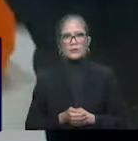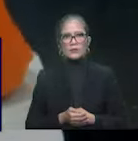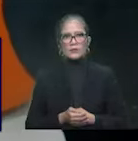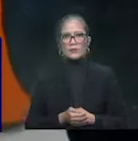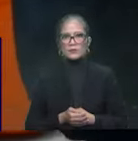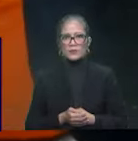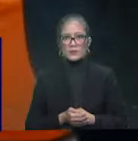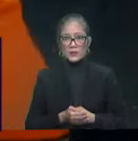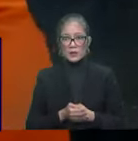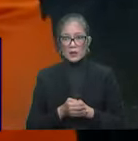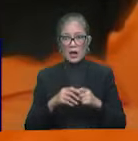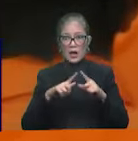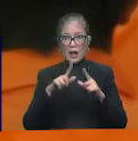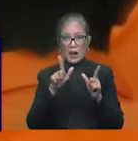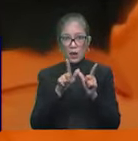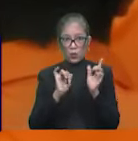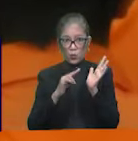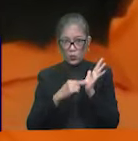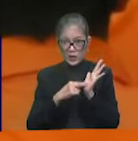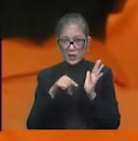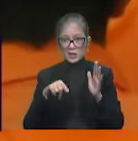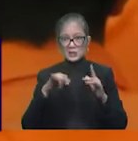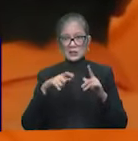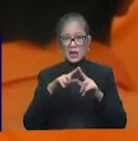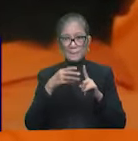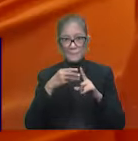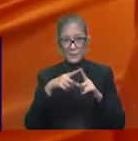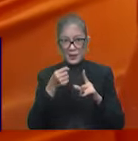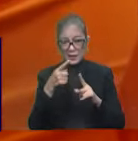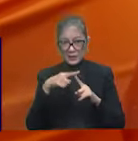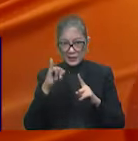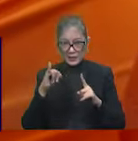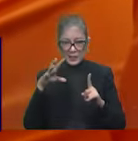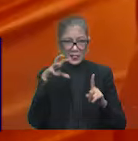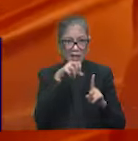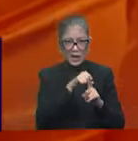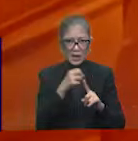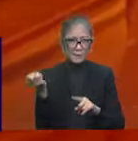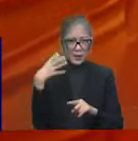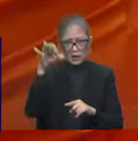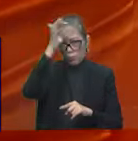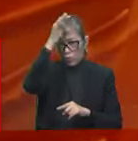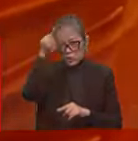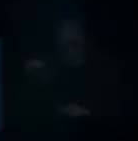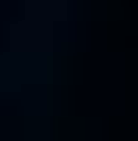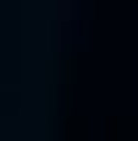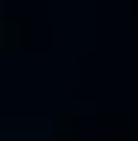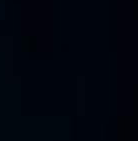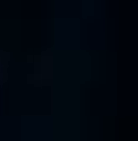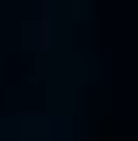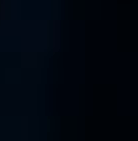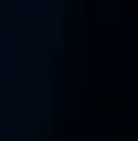Penangkapan Alwin Jabar Tikimas dibenarkan di Reskrimum Polda Metro Jaya. Alwin bekerja sama dengan Adi Kismanto,